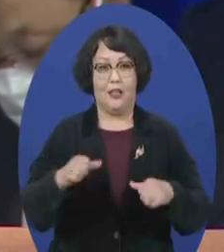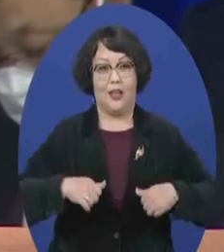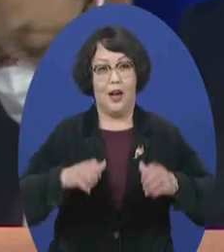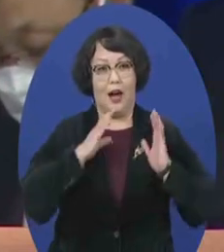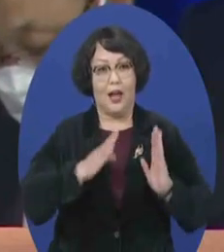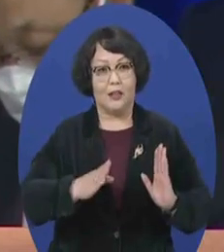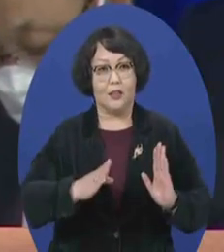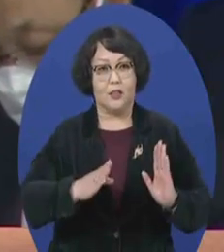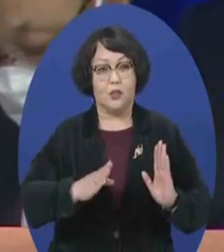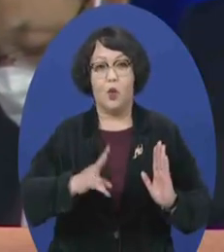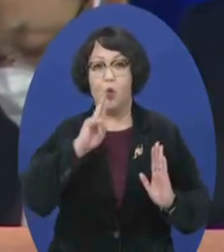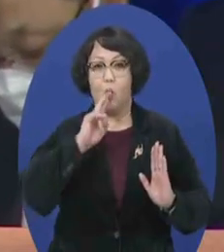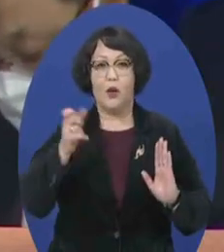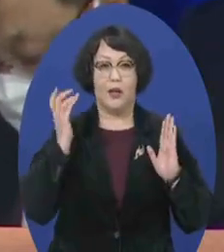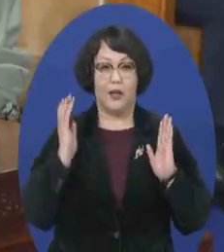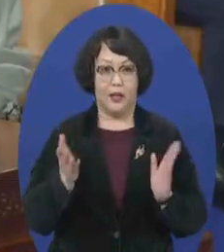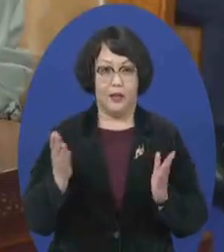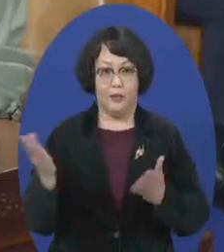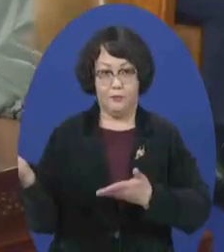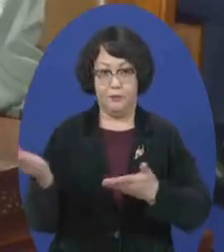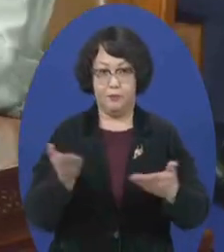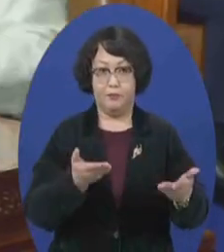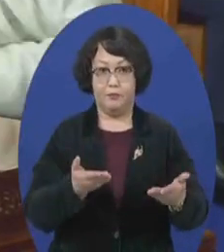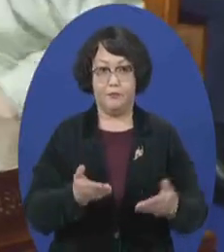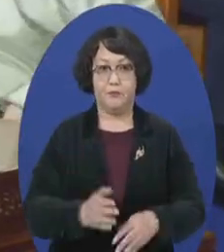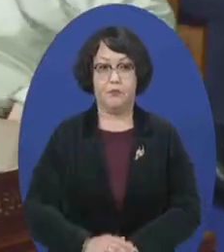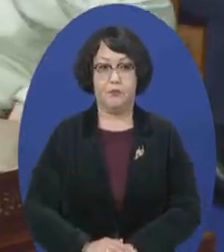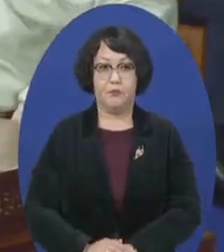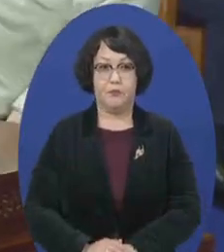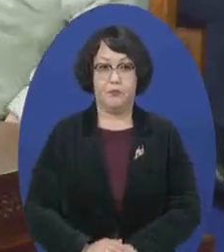хандаж үхэлнэ.